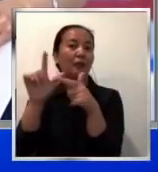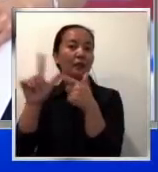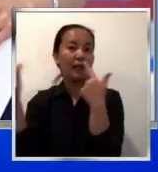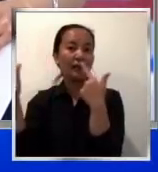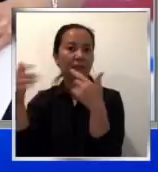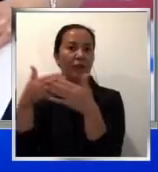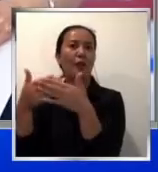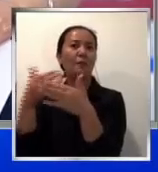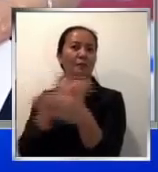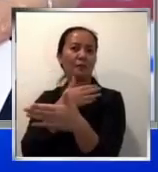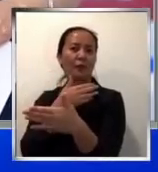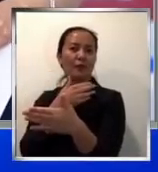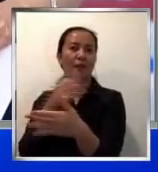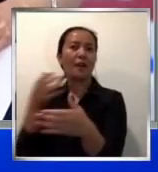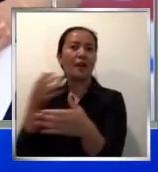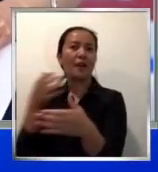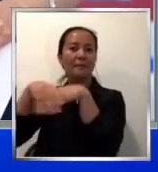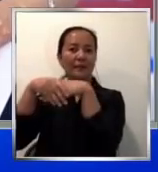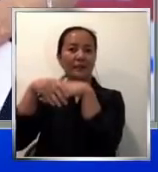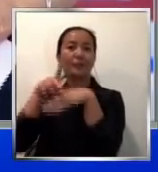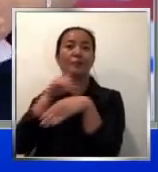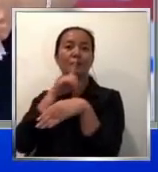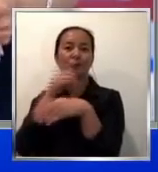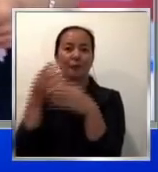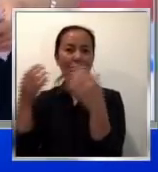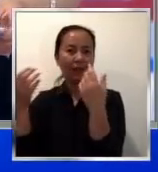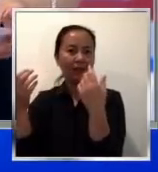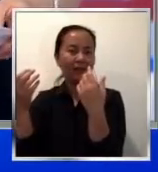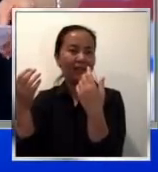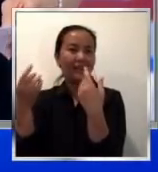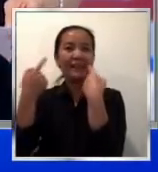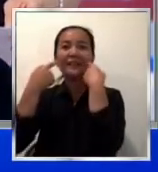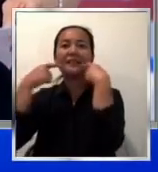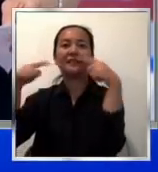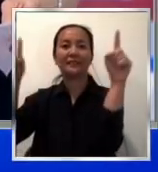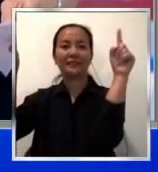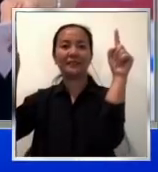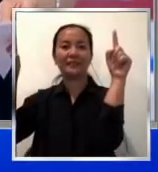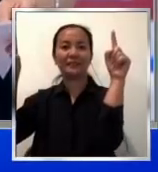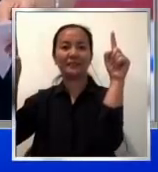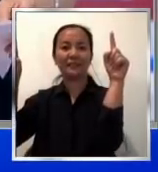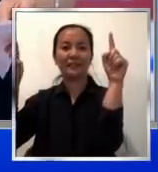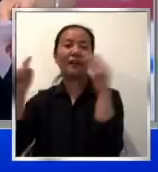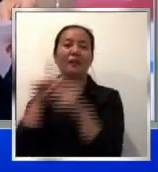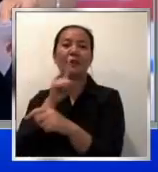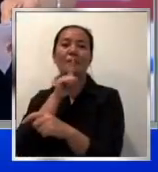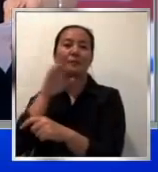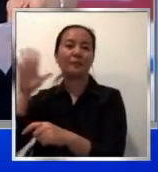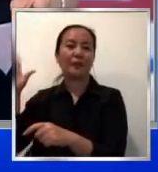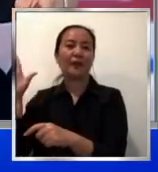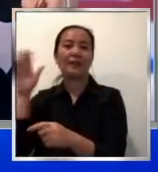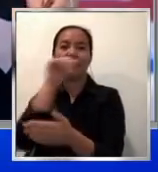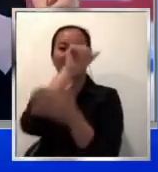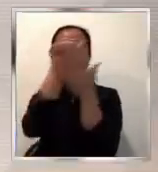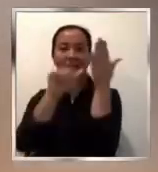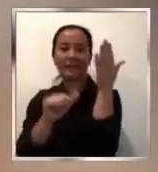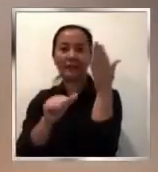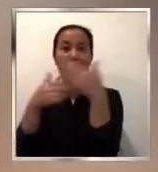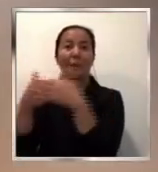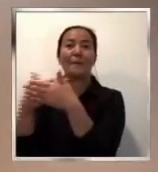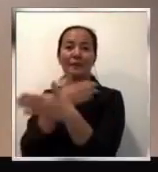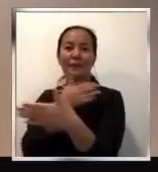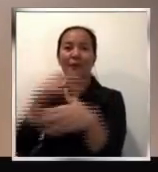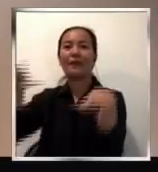ang kanyang lifelong dream. Yan daw ay ang manumpa bilang arkitekto bago siya manumpa bilang misis.